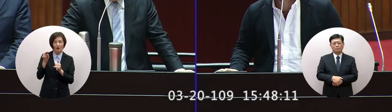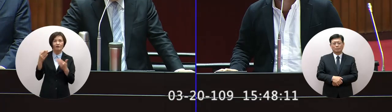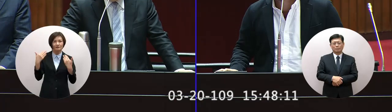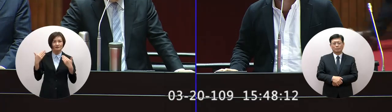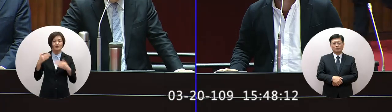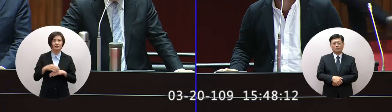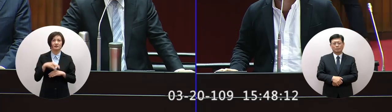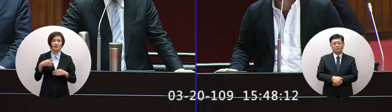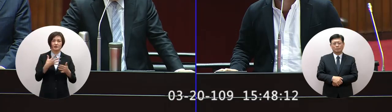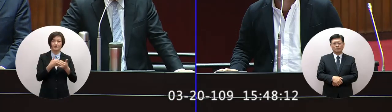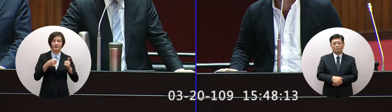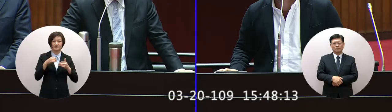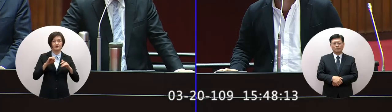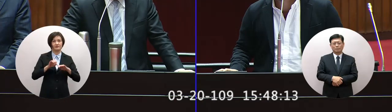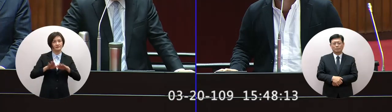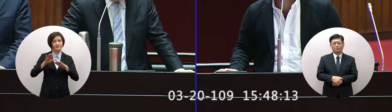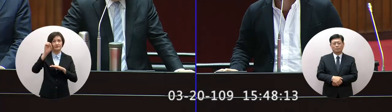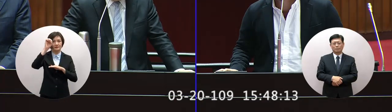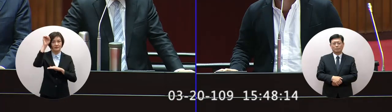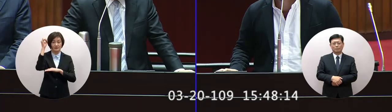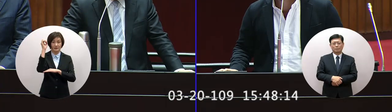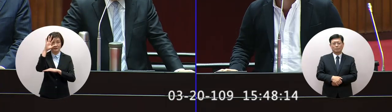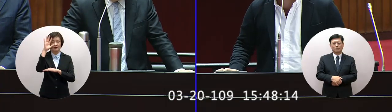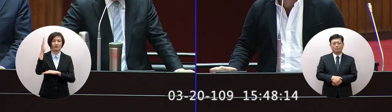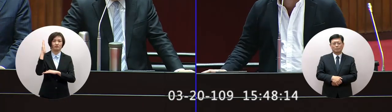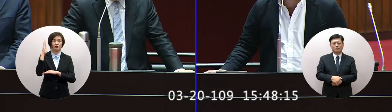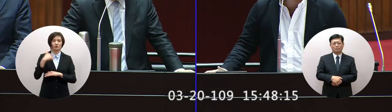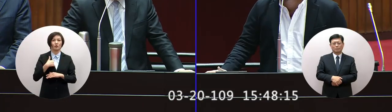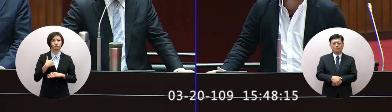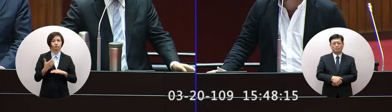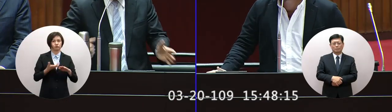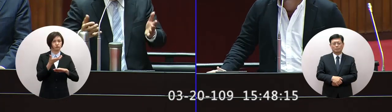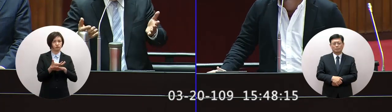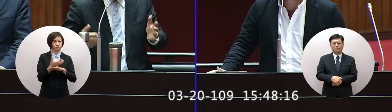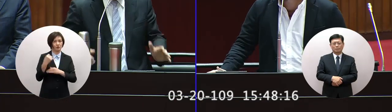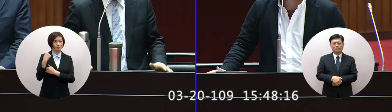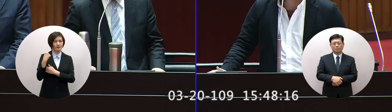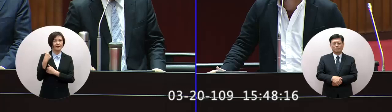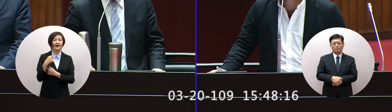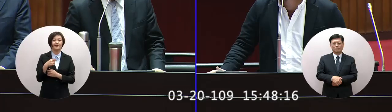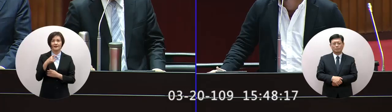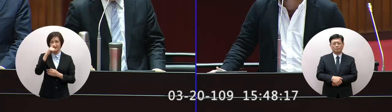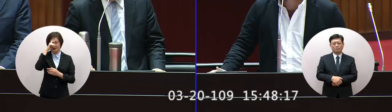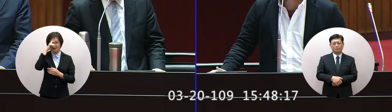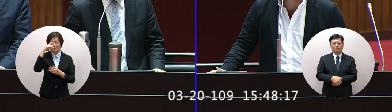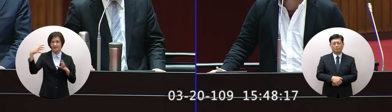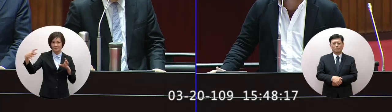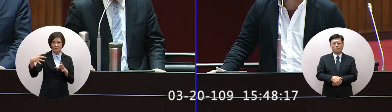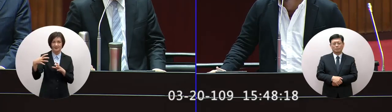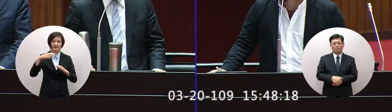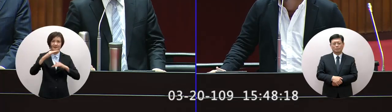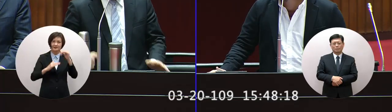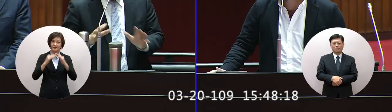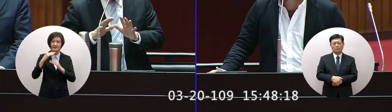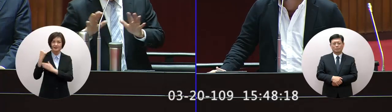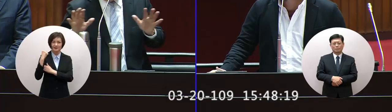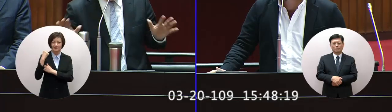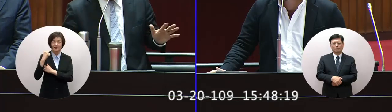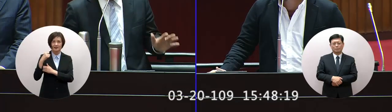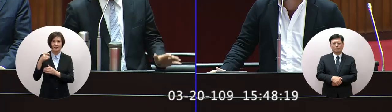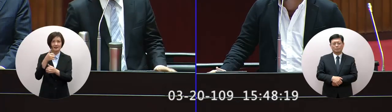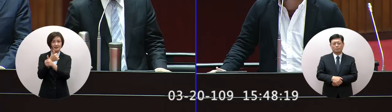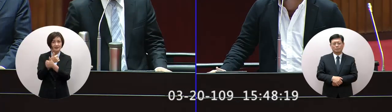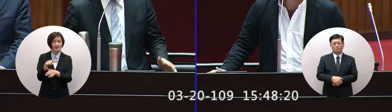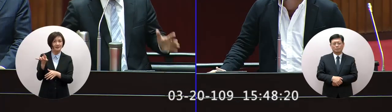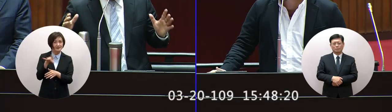进党政府也是一直觉得这一方面，希望能够借重你的这一方面的努力、经验以及各